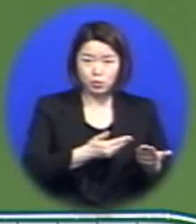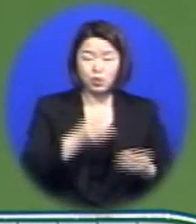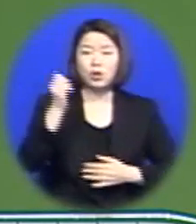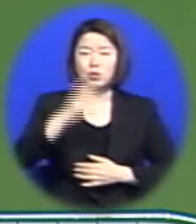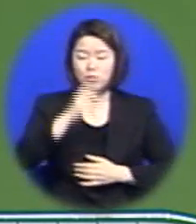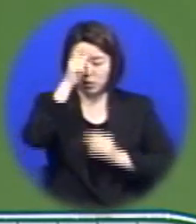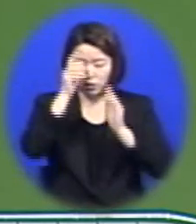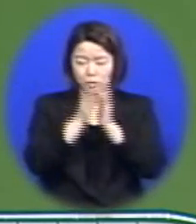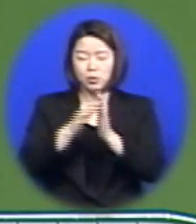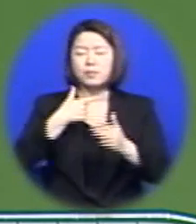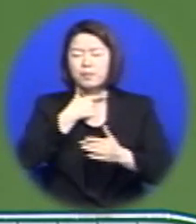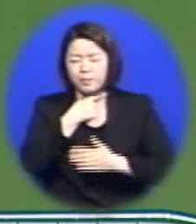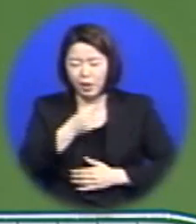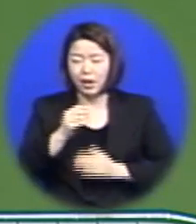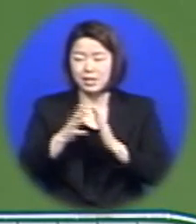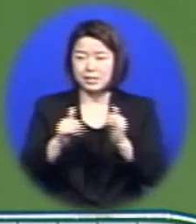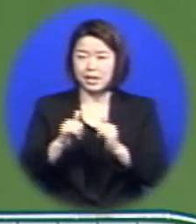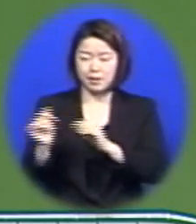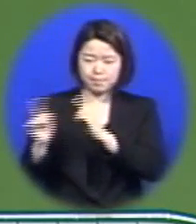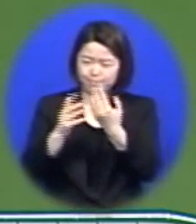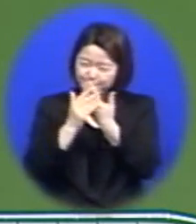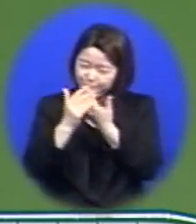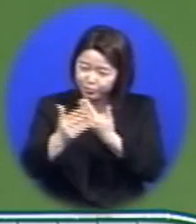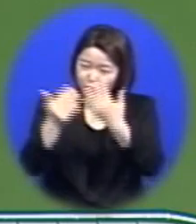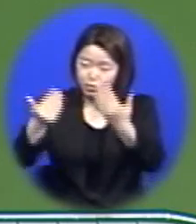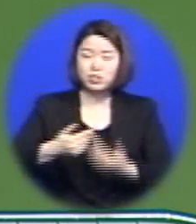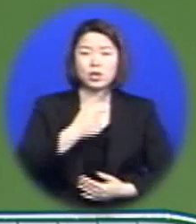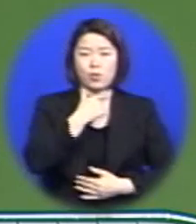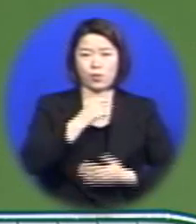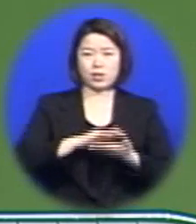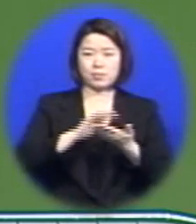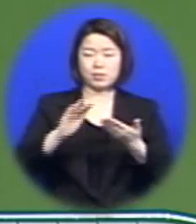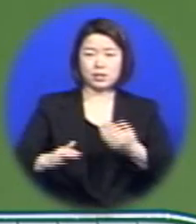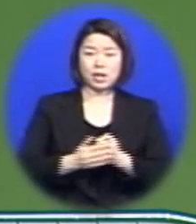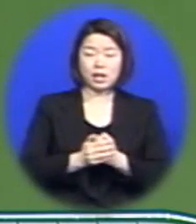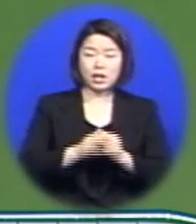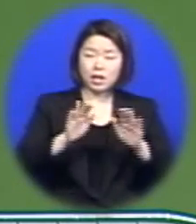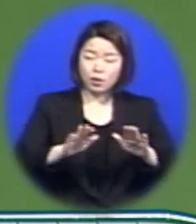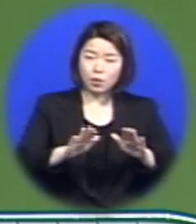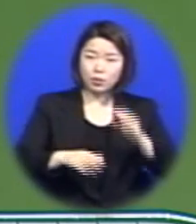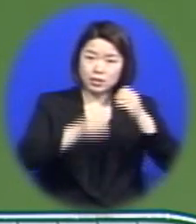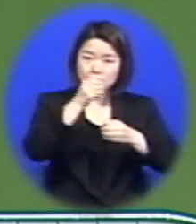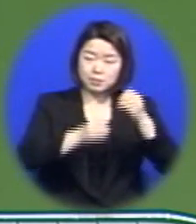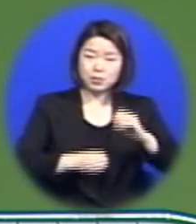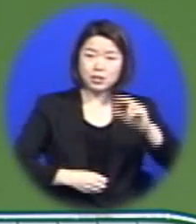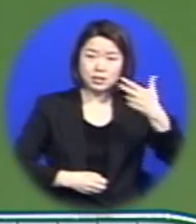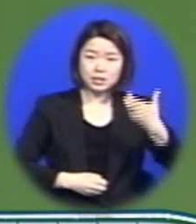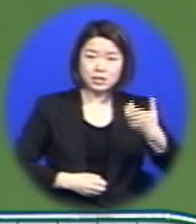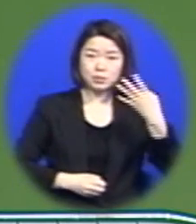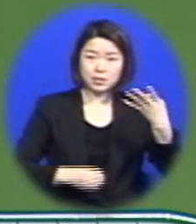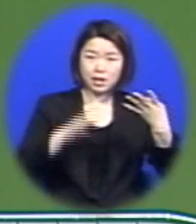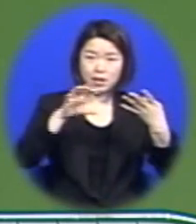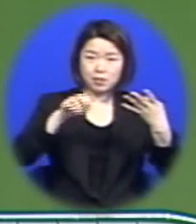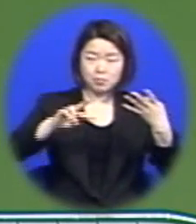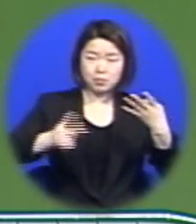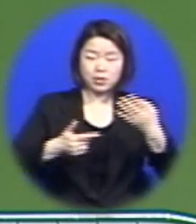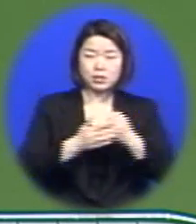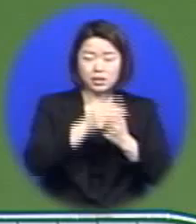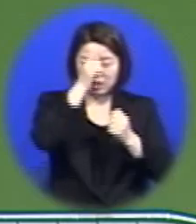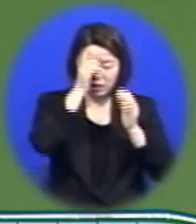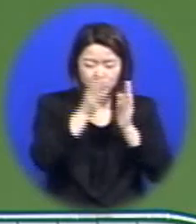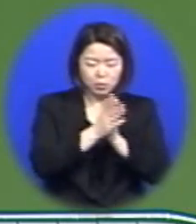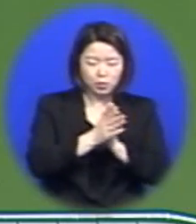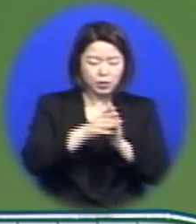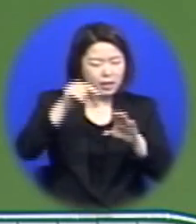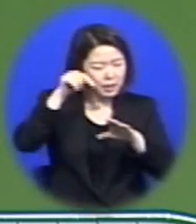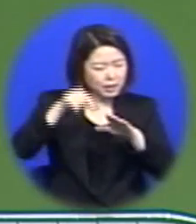기도의 부흥을 주시기를 원합니다이 시편 7편은 기도의 깊은 좌절에 빠진